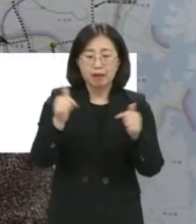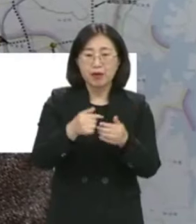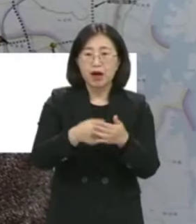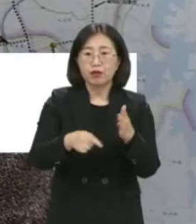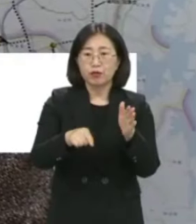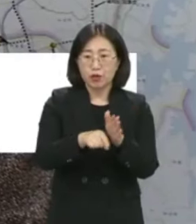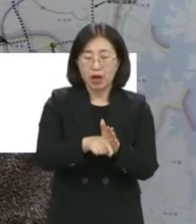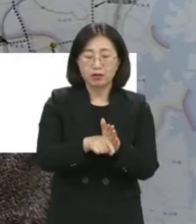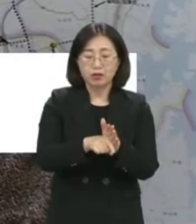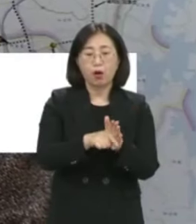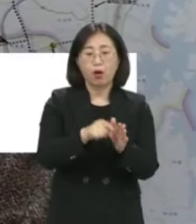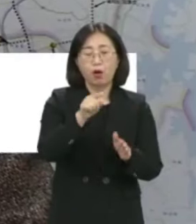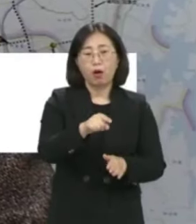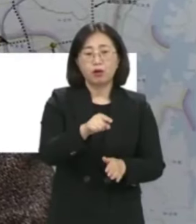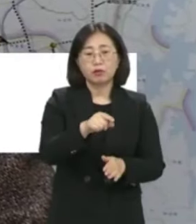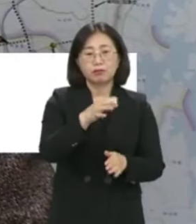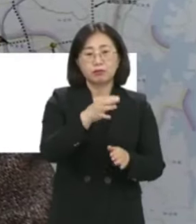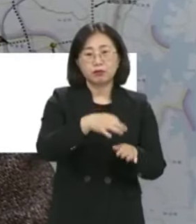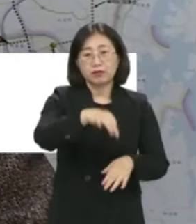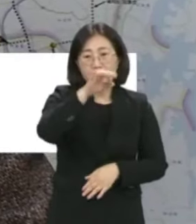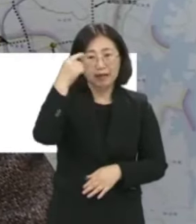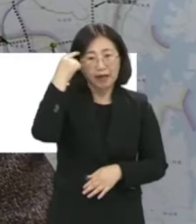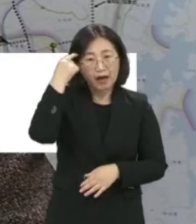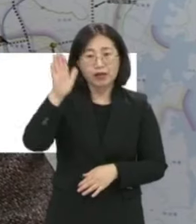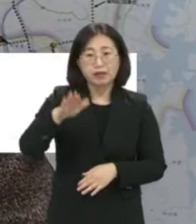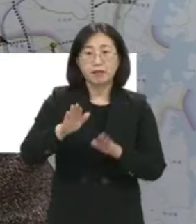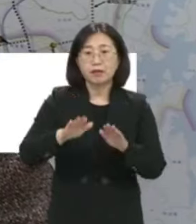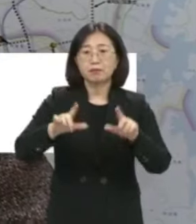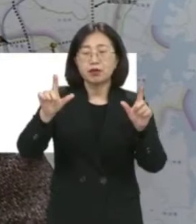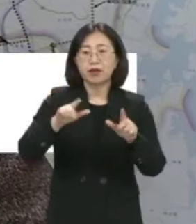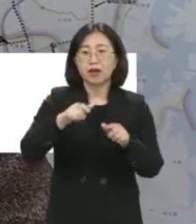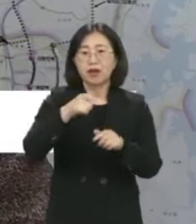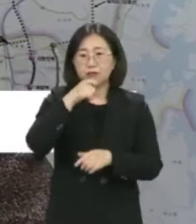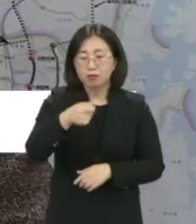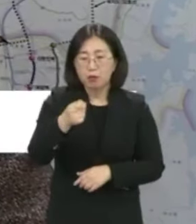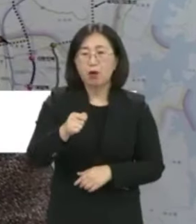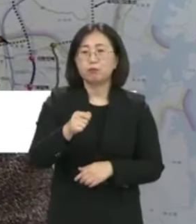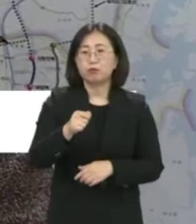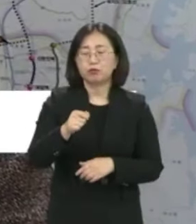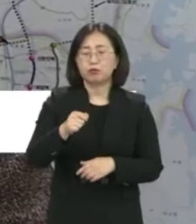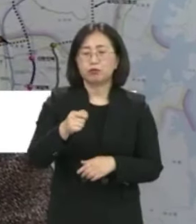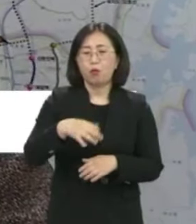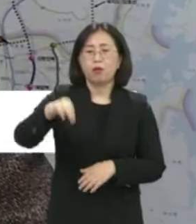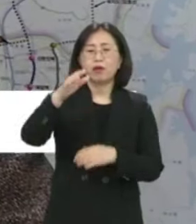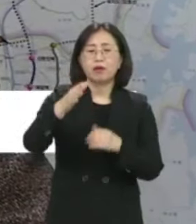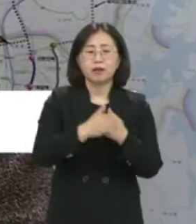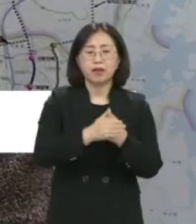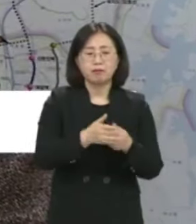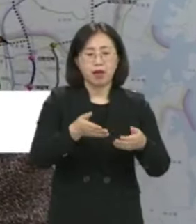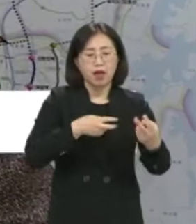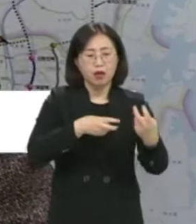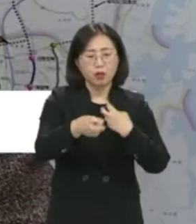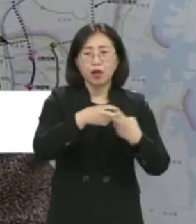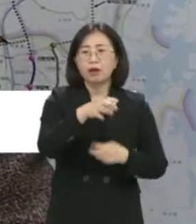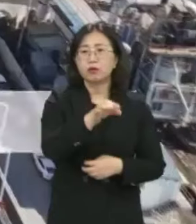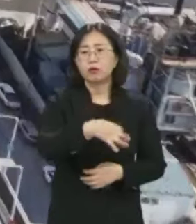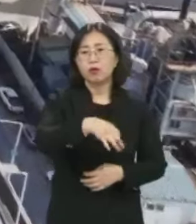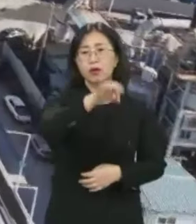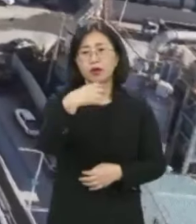금년에 상수도와 하수도 요금 공금 요금이 많이 올라서 저희 통행료를 올리는데 약간의 부담을 가지고